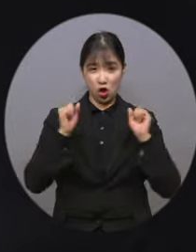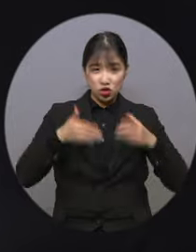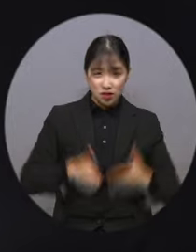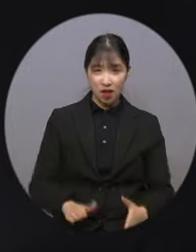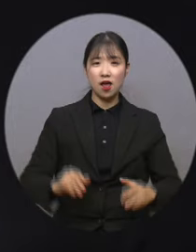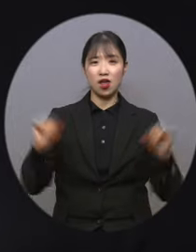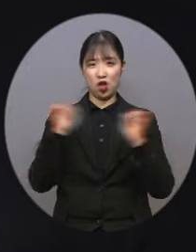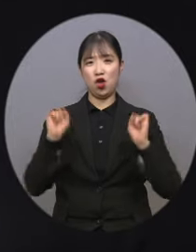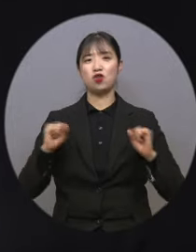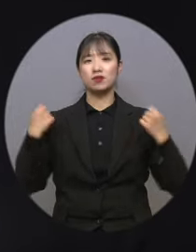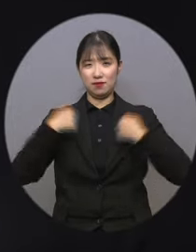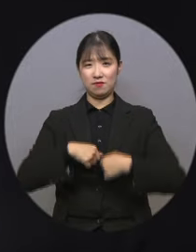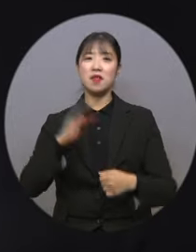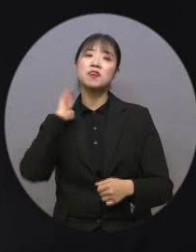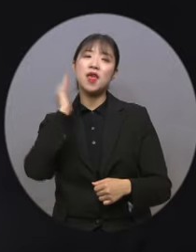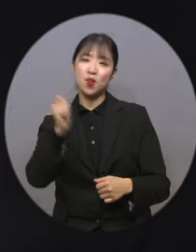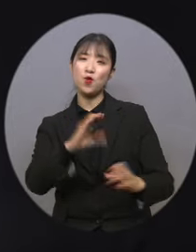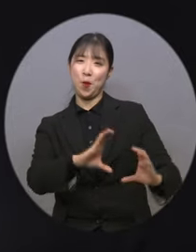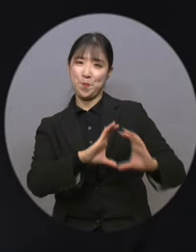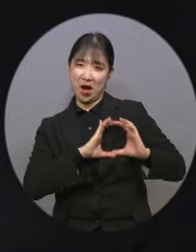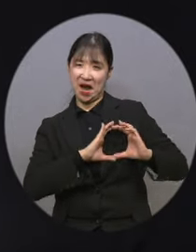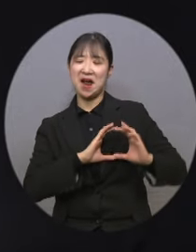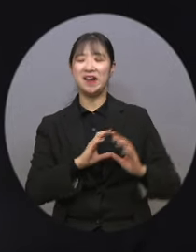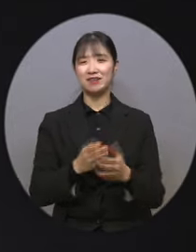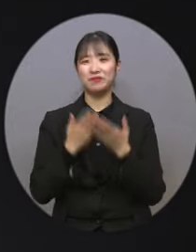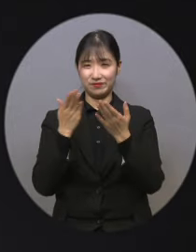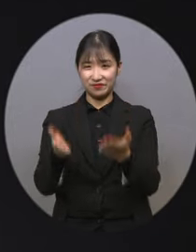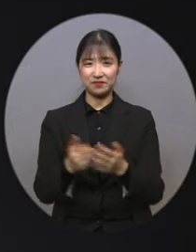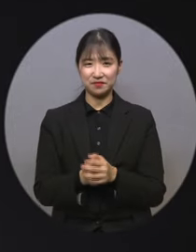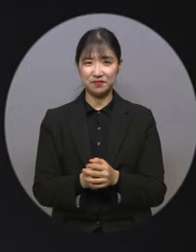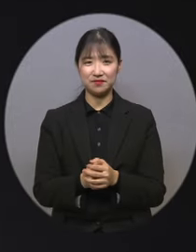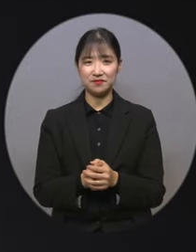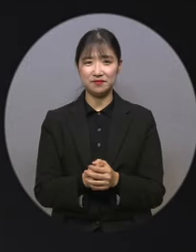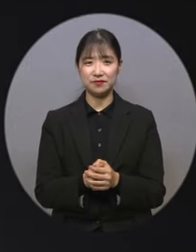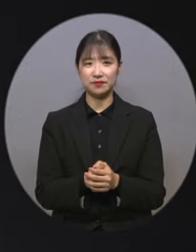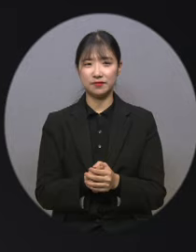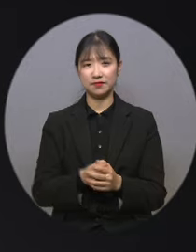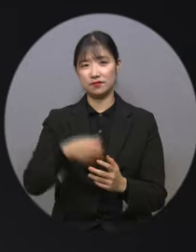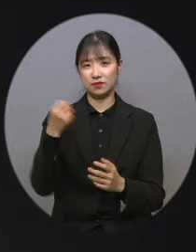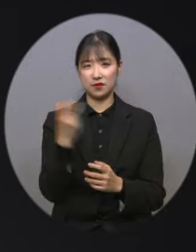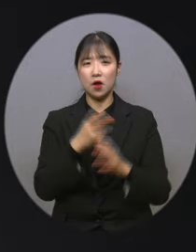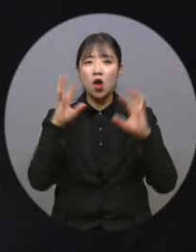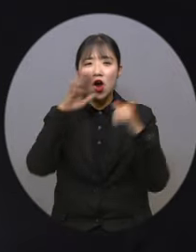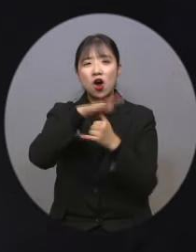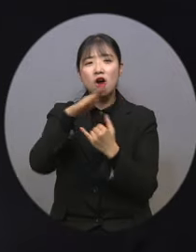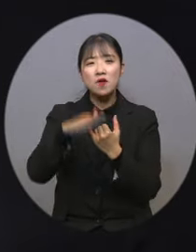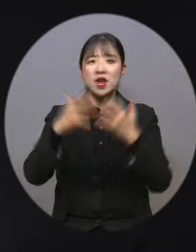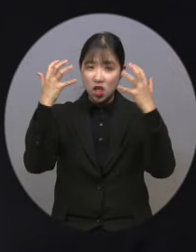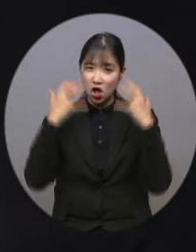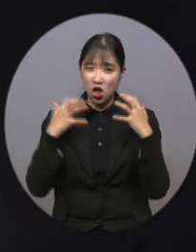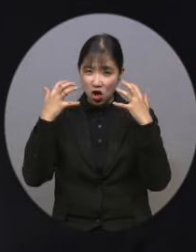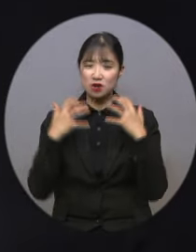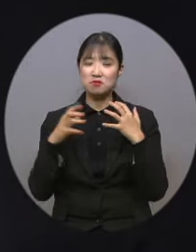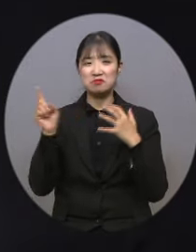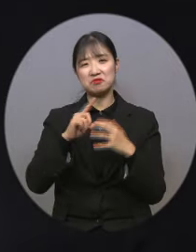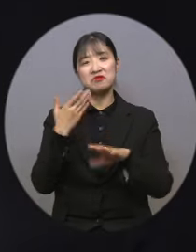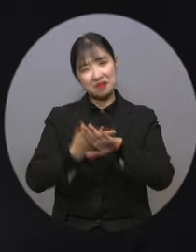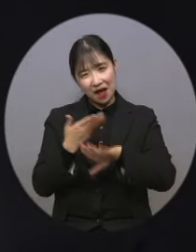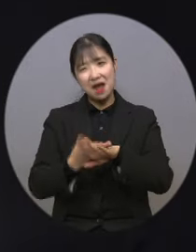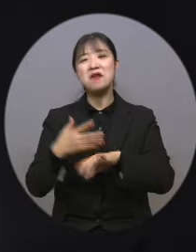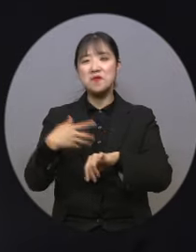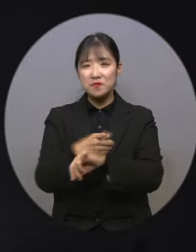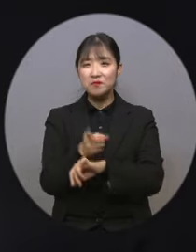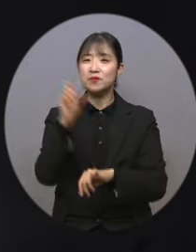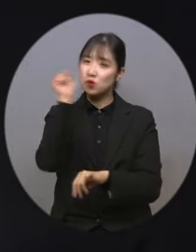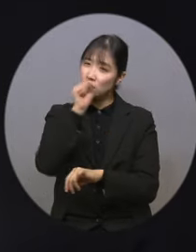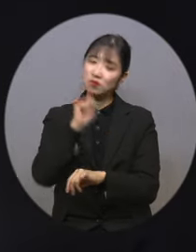여기 대통령 마크가 찍혀 있어요 아 개월 잠바 또 어린 애들이 뭐 여름 성분이 뭐 또 뭐 다른거